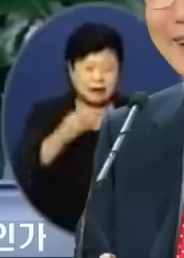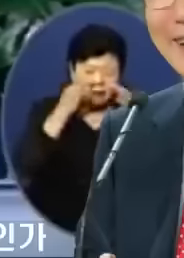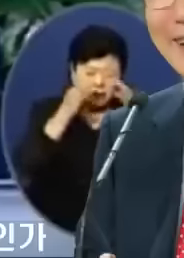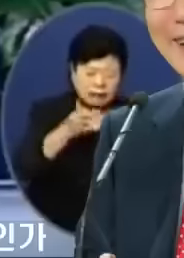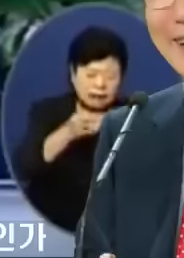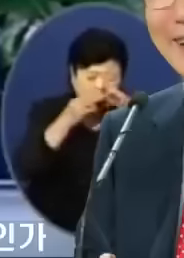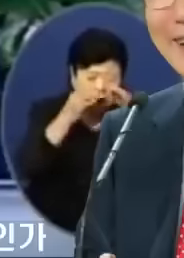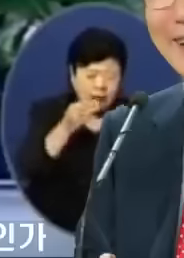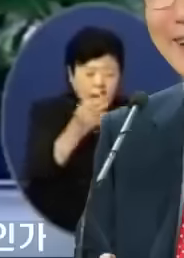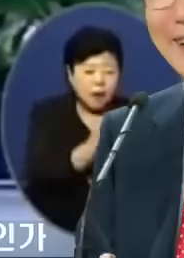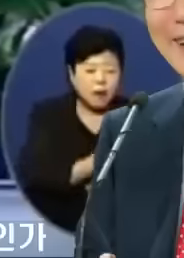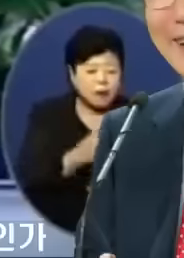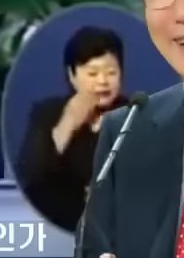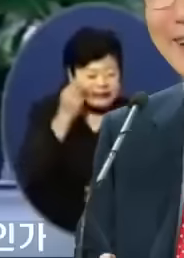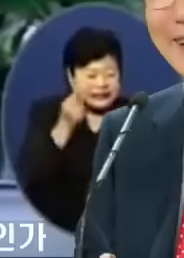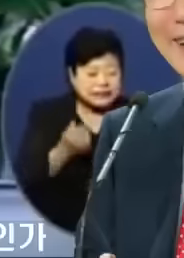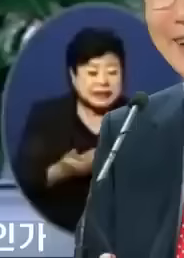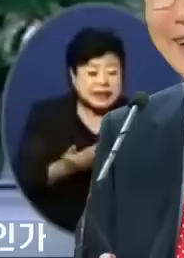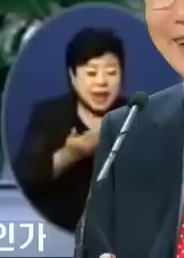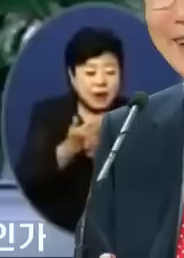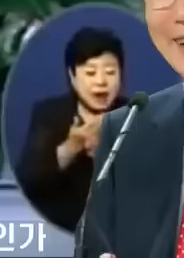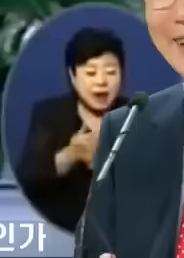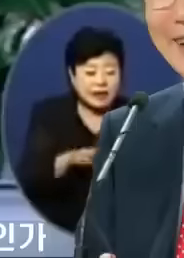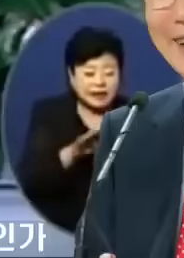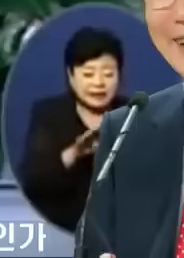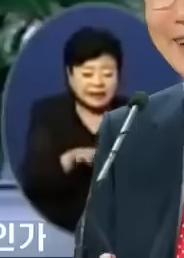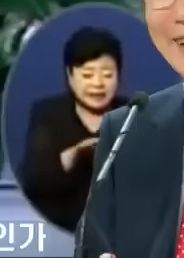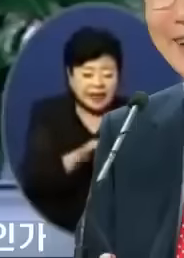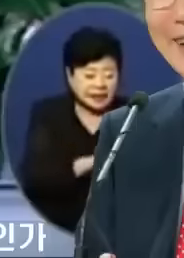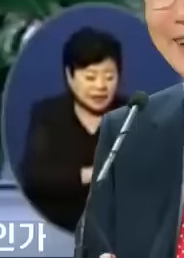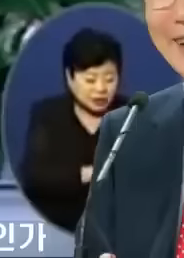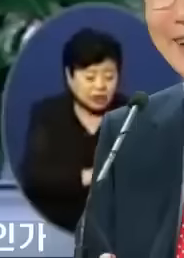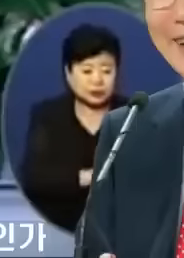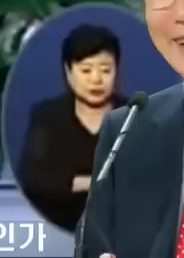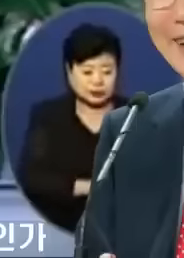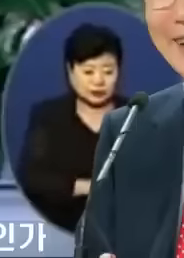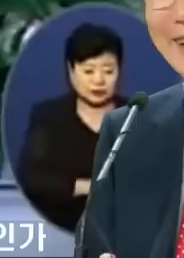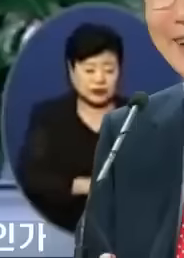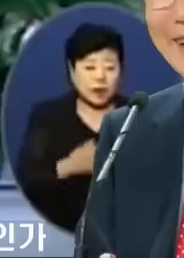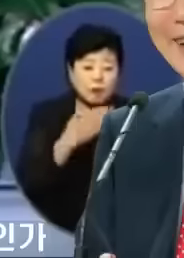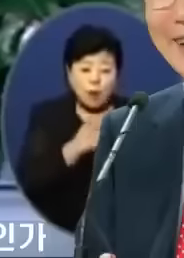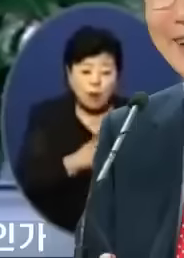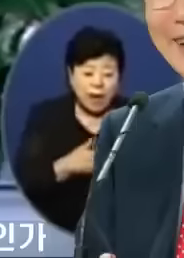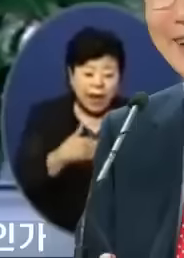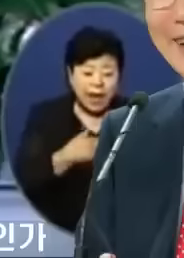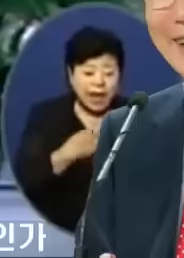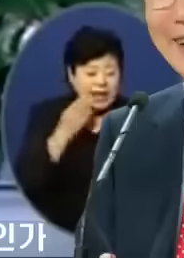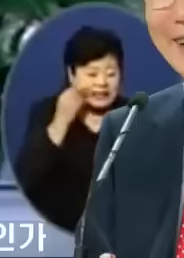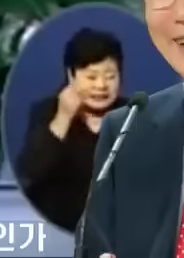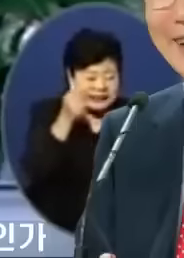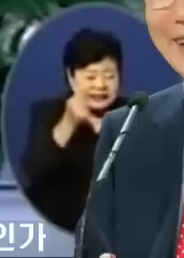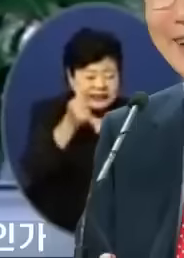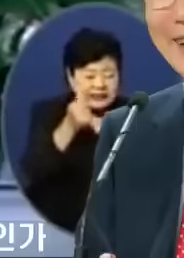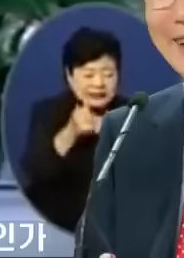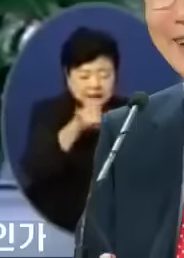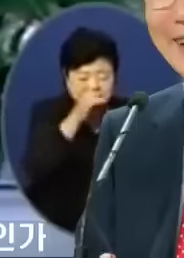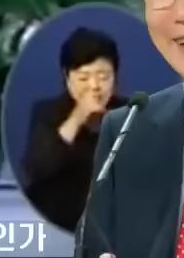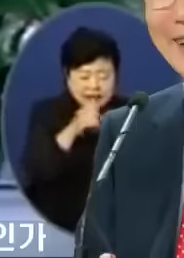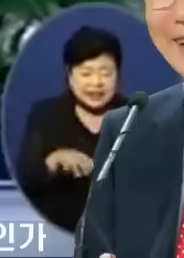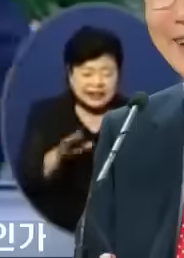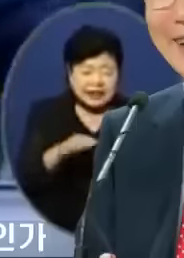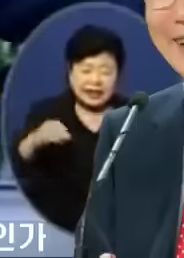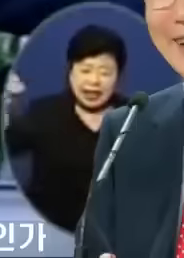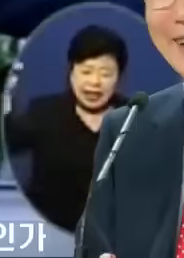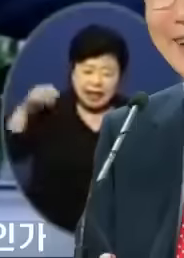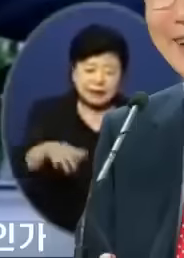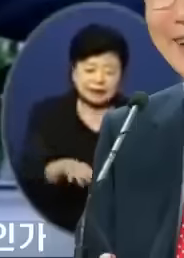쓰므로 몸에서 기름이 남아서 날개를 적셔줘요. 그러면 몸에 기름을 받은 날개가 햇빛을